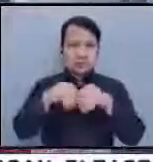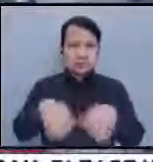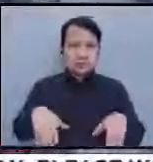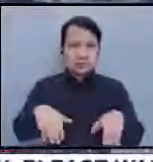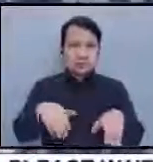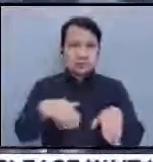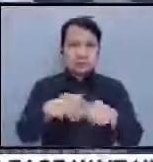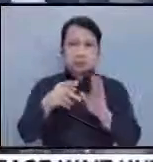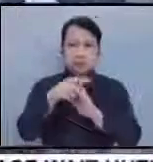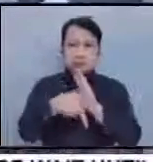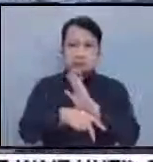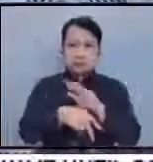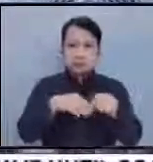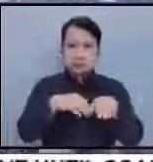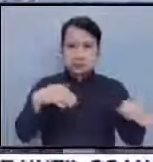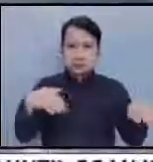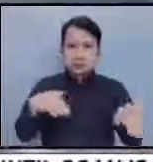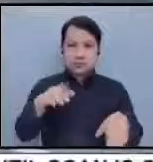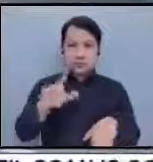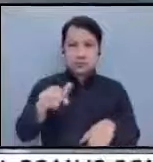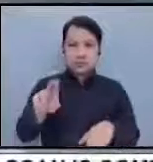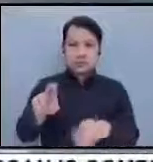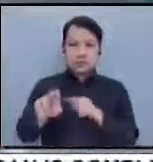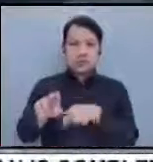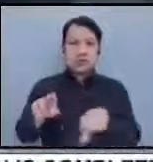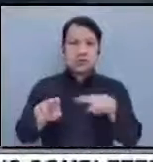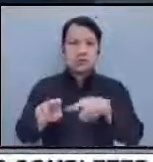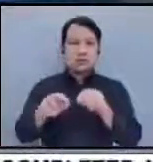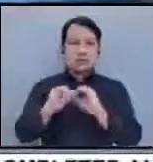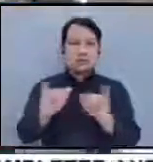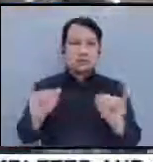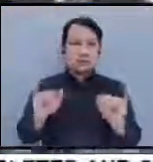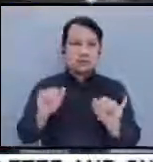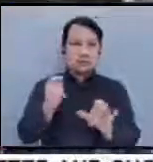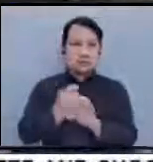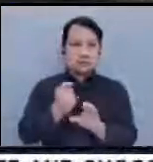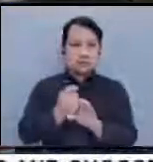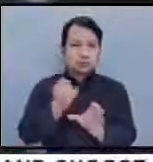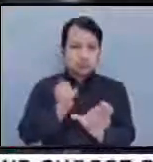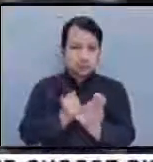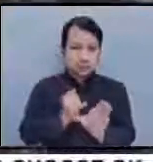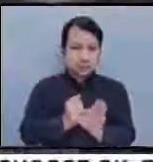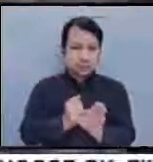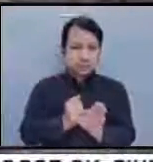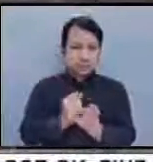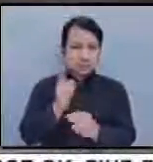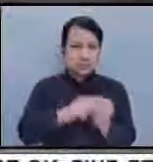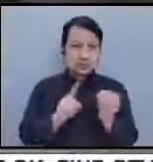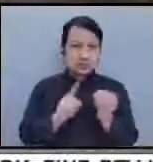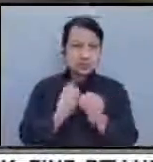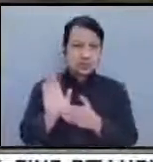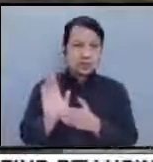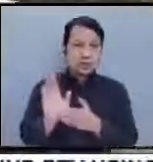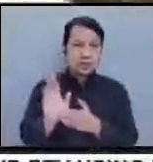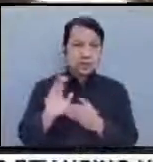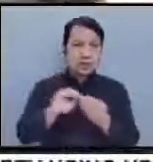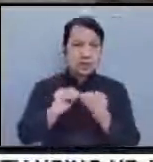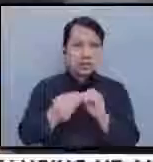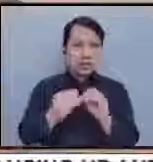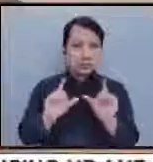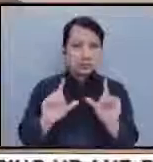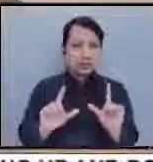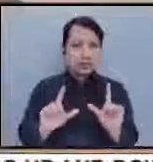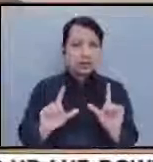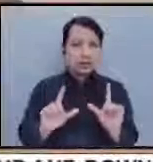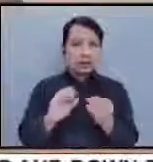rules sa bawat local government units kaugnay ng truck ban at mga jeepney stops. Habang pagdating sa usapin patungkol sa number coding scheme, ayon kay